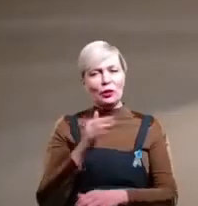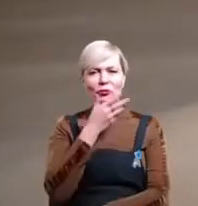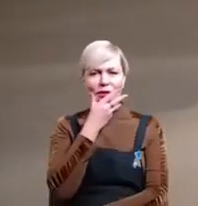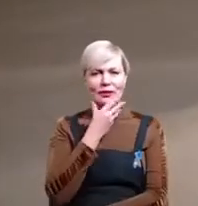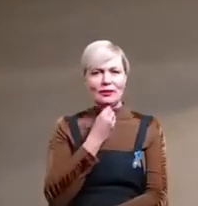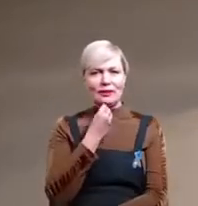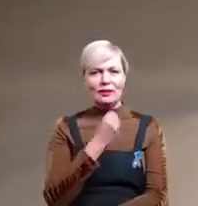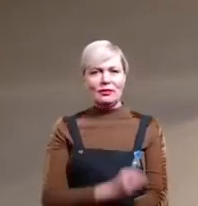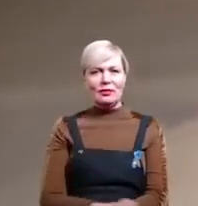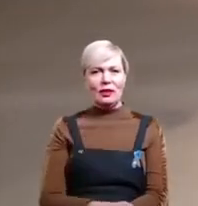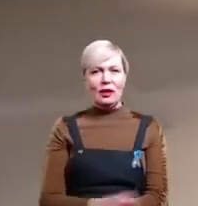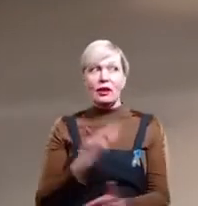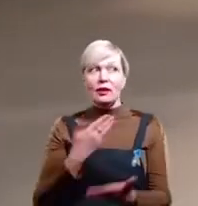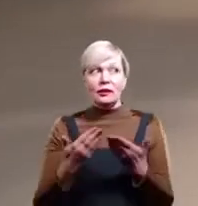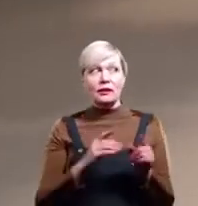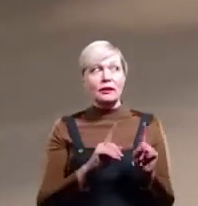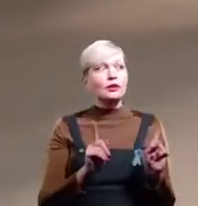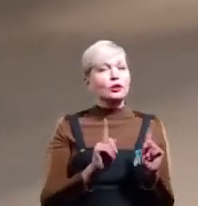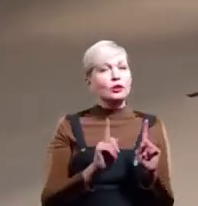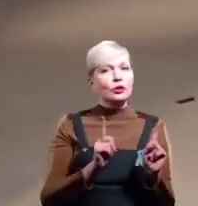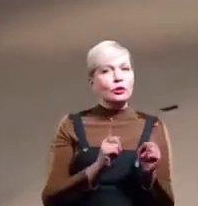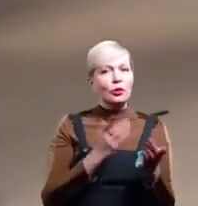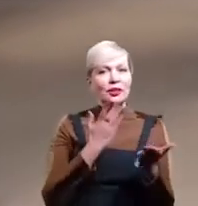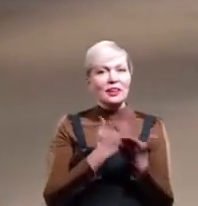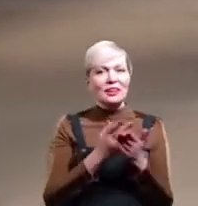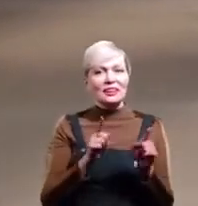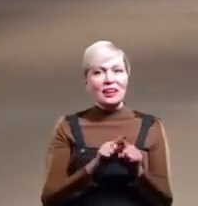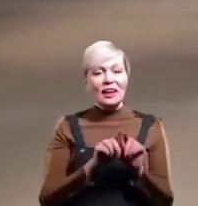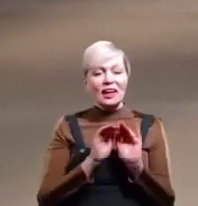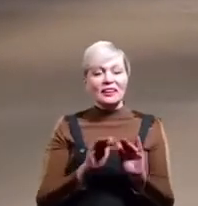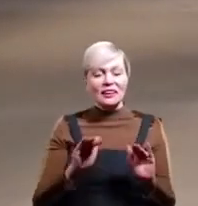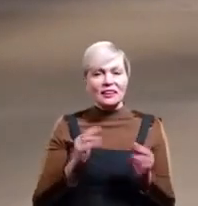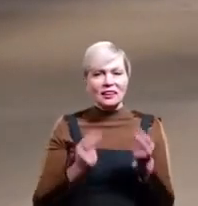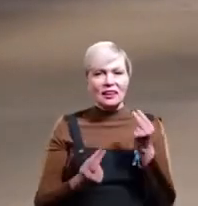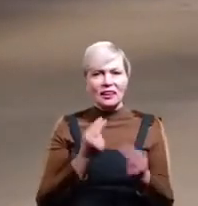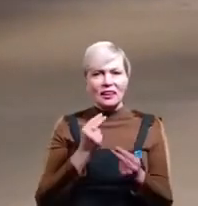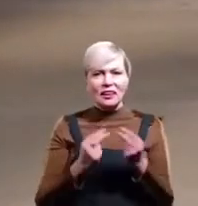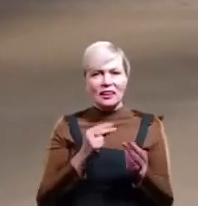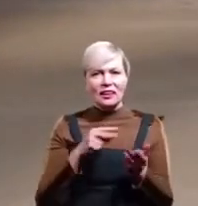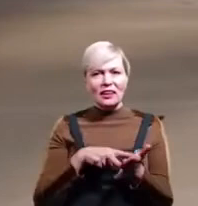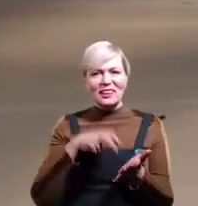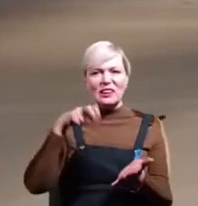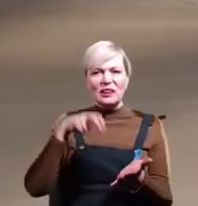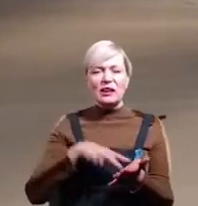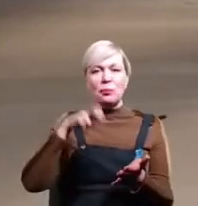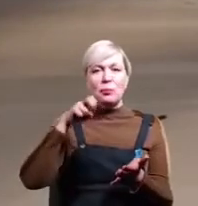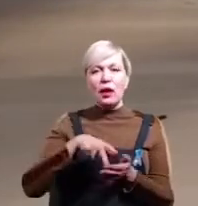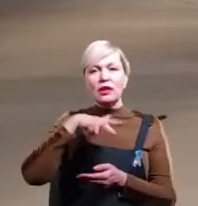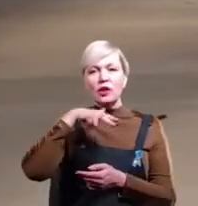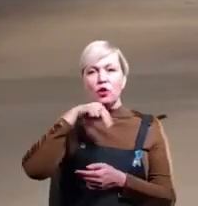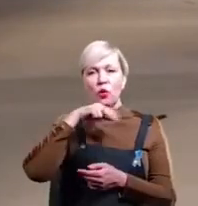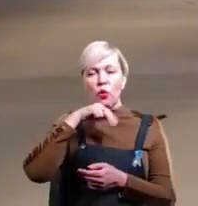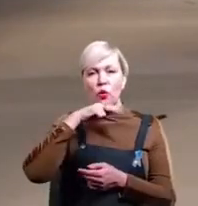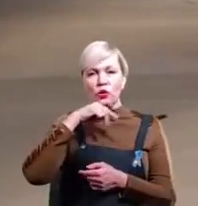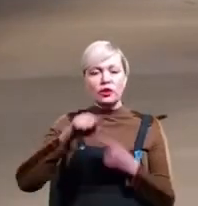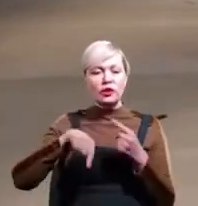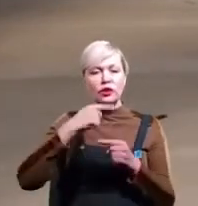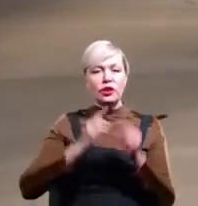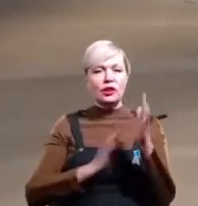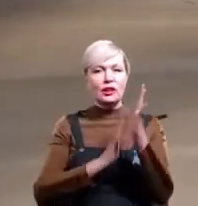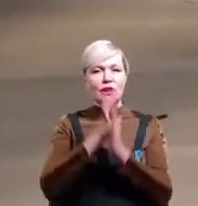А вы, если что, есть такая игра детская, называется «Стрибалы козы через лозы». Развивалочка для